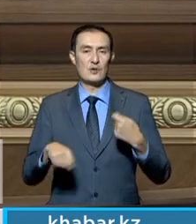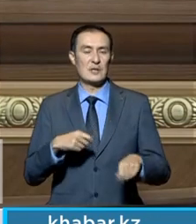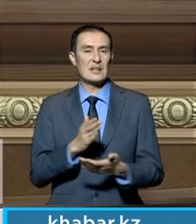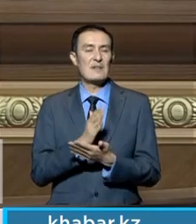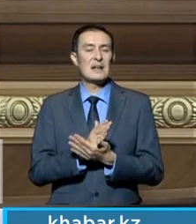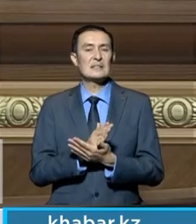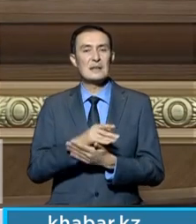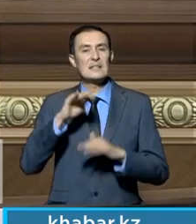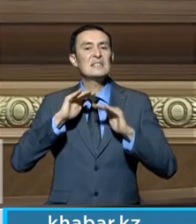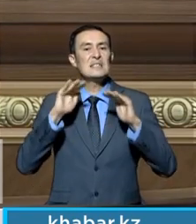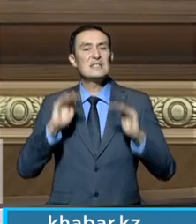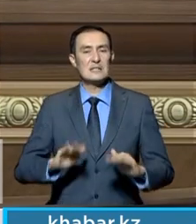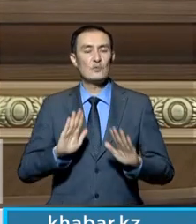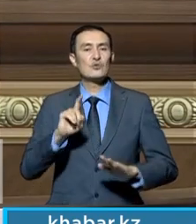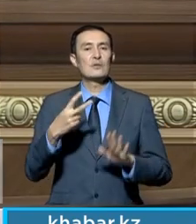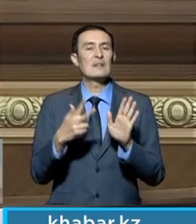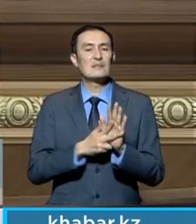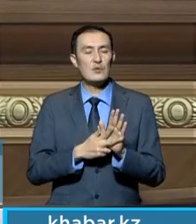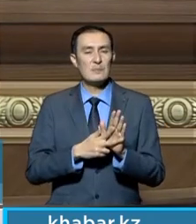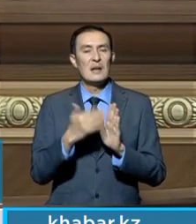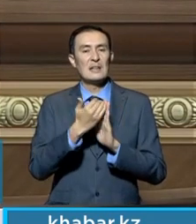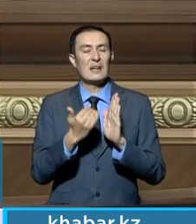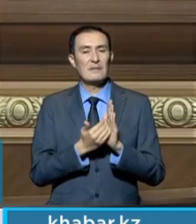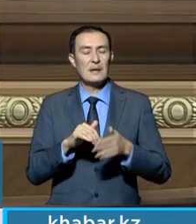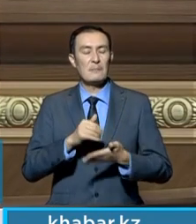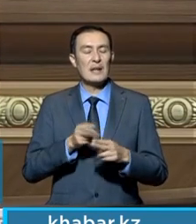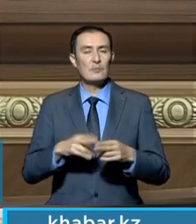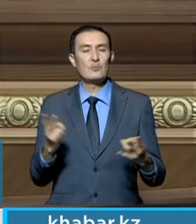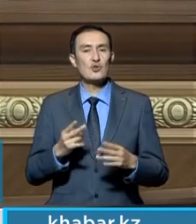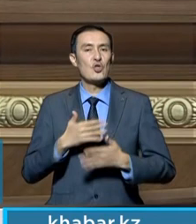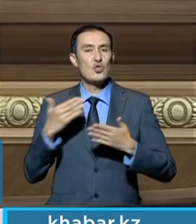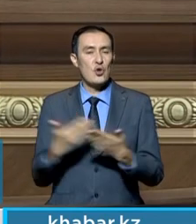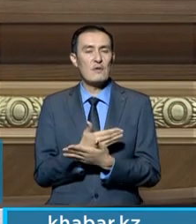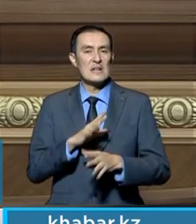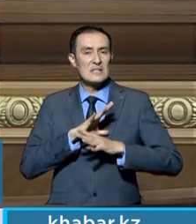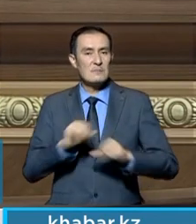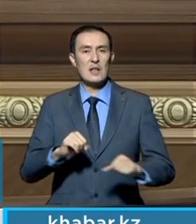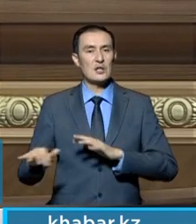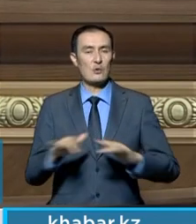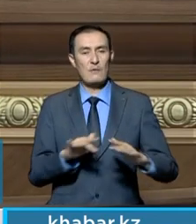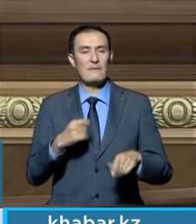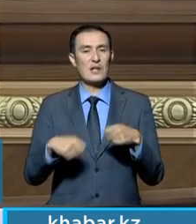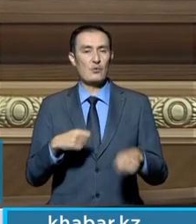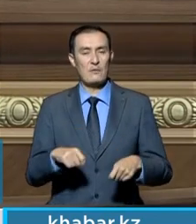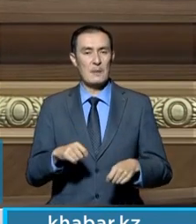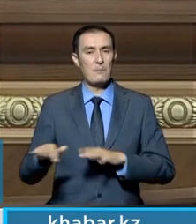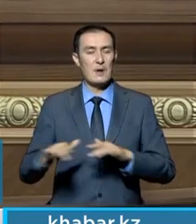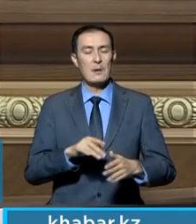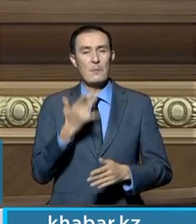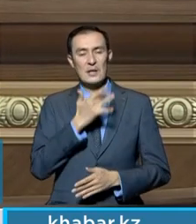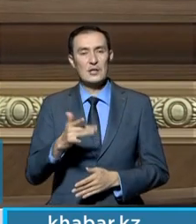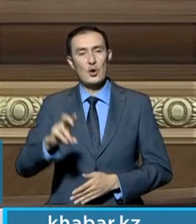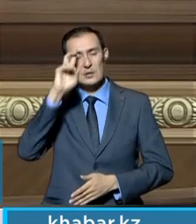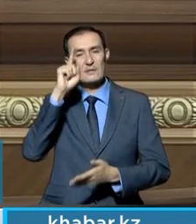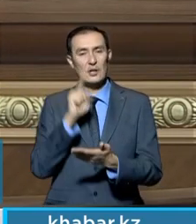считается низким. Применяется всего 128 нетарифных мер. Поэтому нам нужны новые смелые подходы в торговой политике. Государство обязано